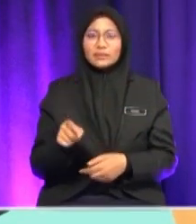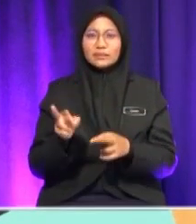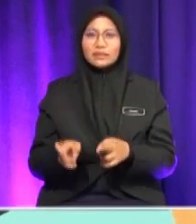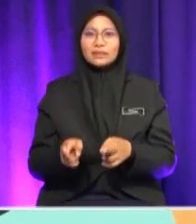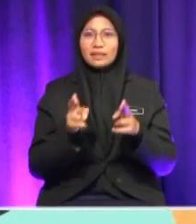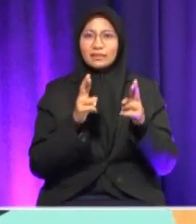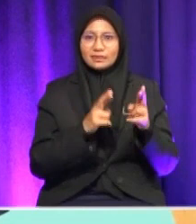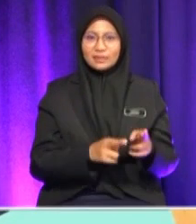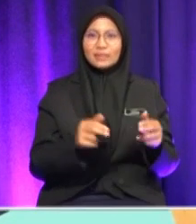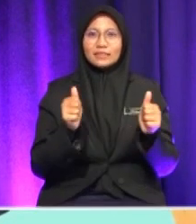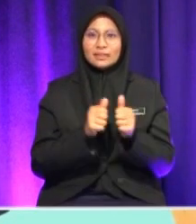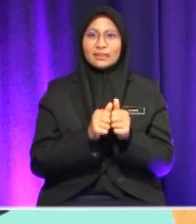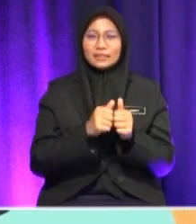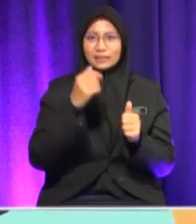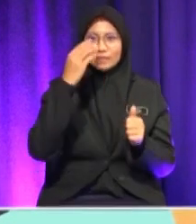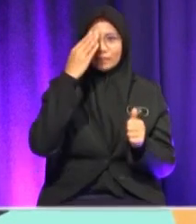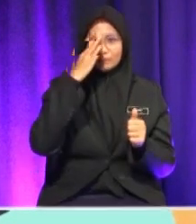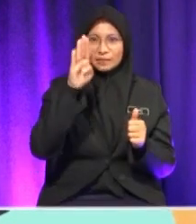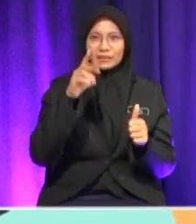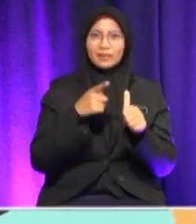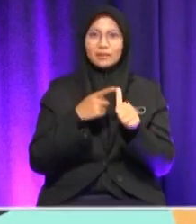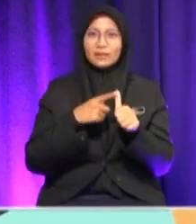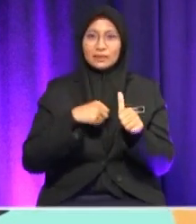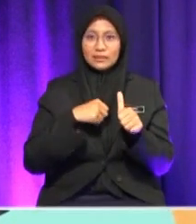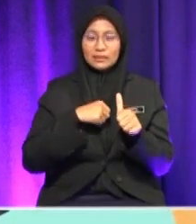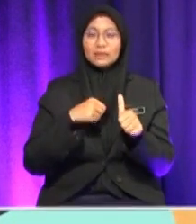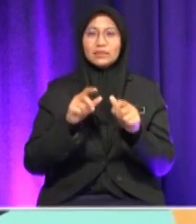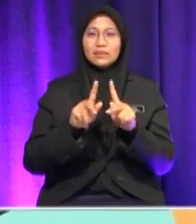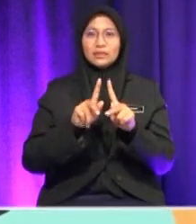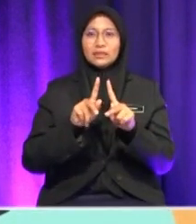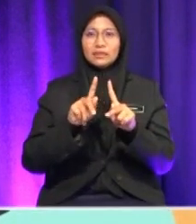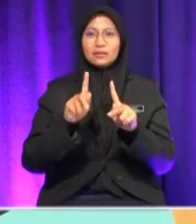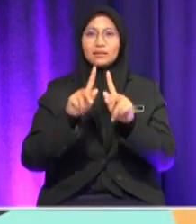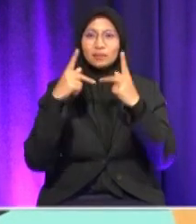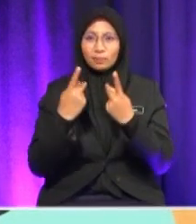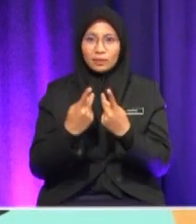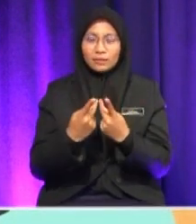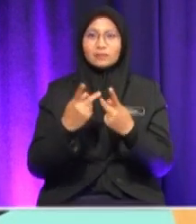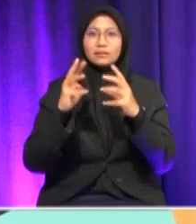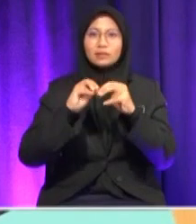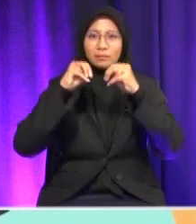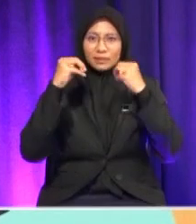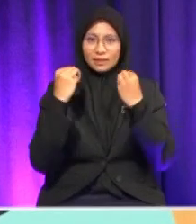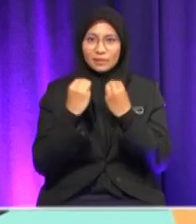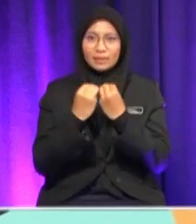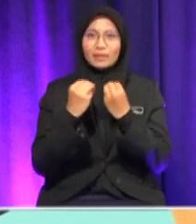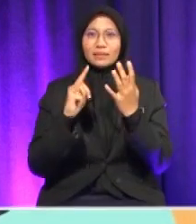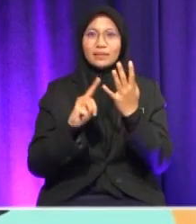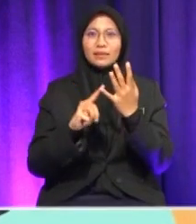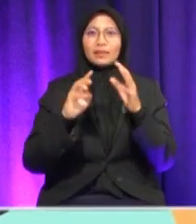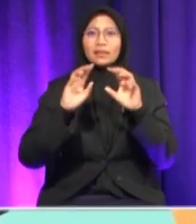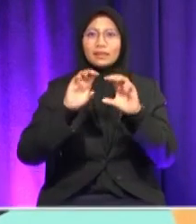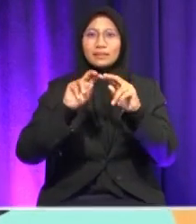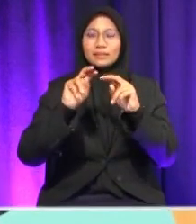bijak. Individu, keluarga, masyarakat dan diikuti dengan negara. Semua pihak